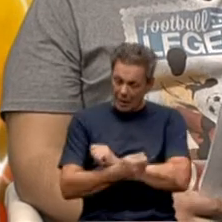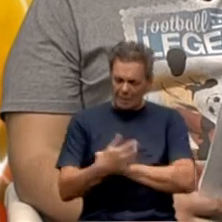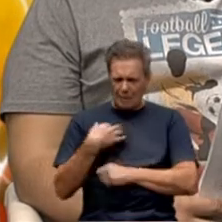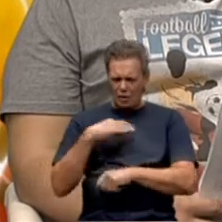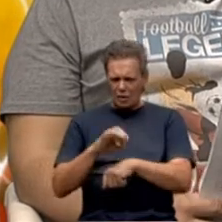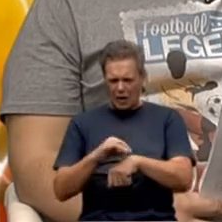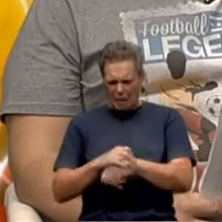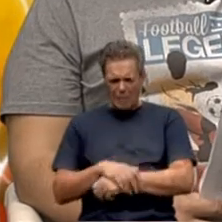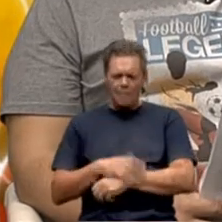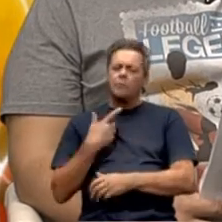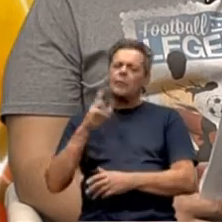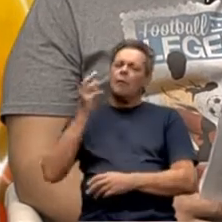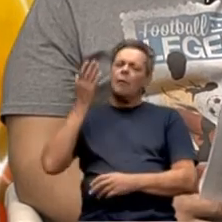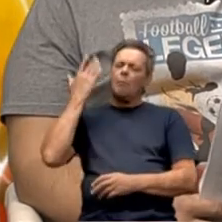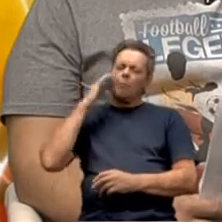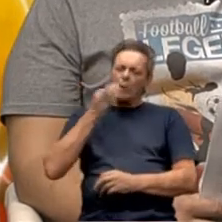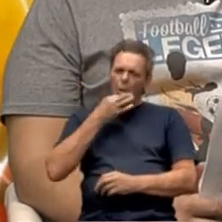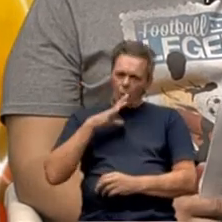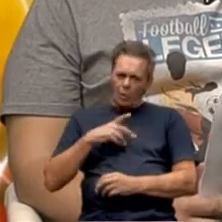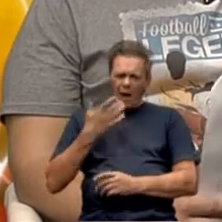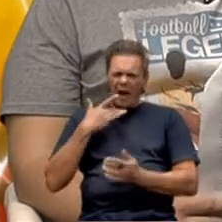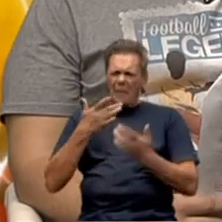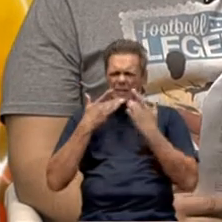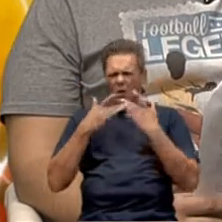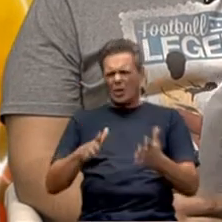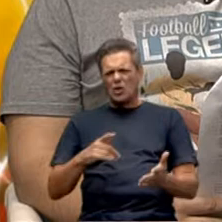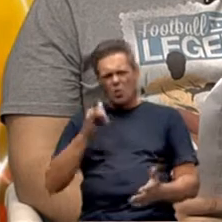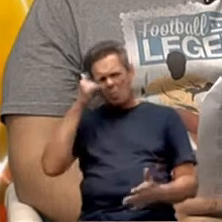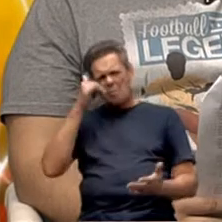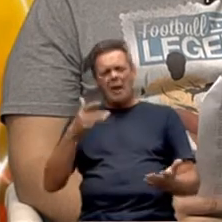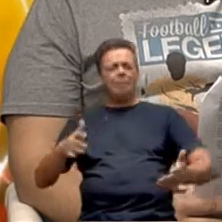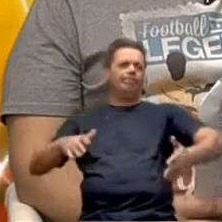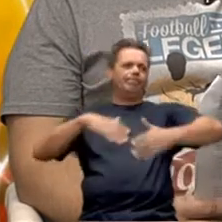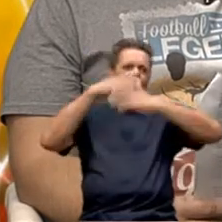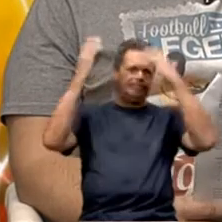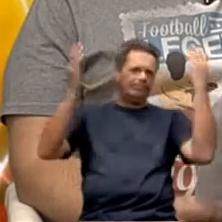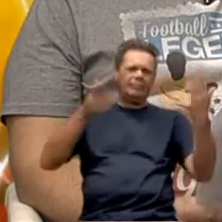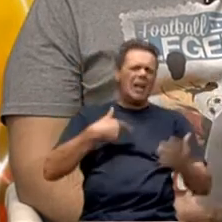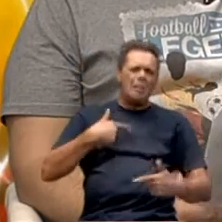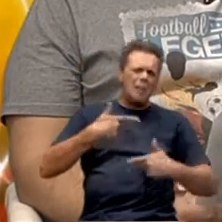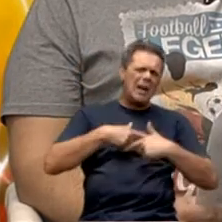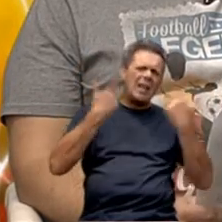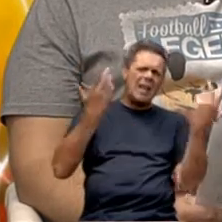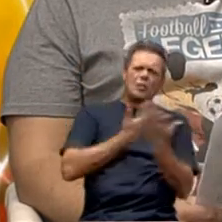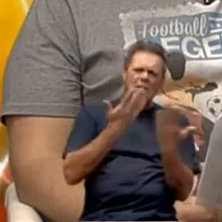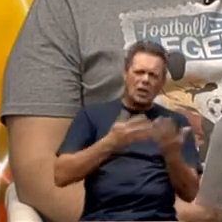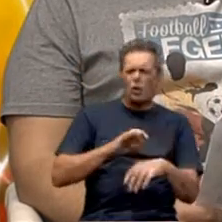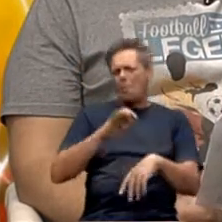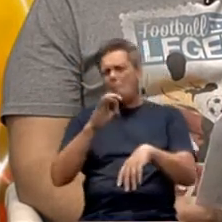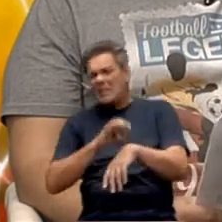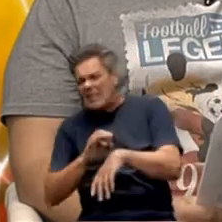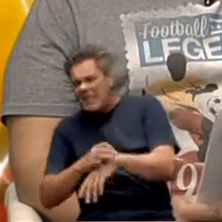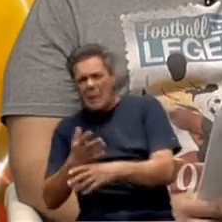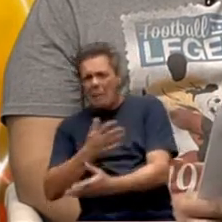terapija ili nešto bilo uspješnije, a ne se odreći u ime, ne znam čega se uopće možemo odreći, medicine kao takve,